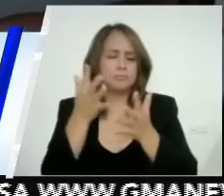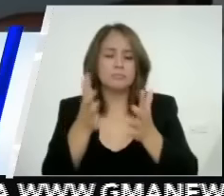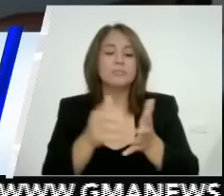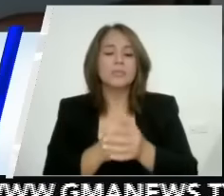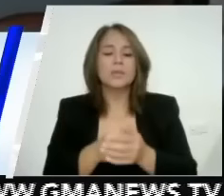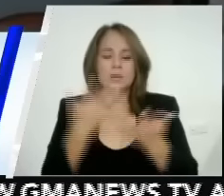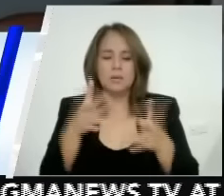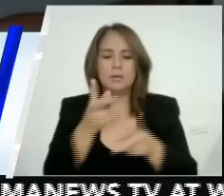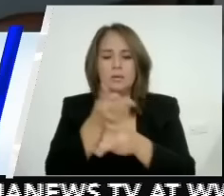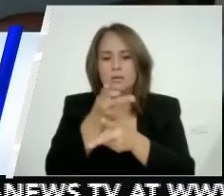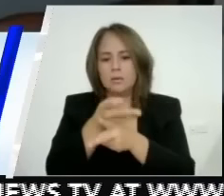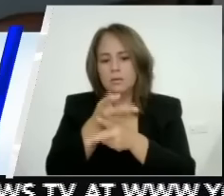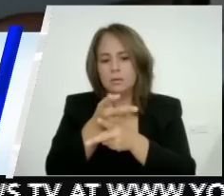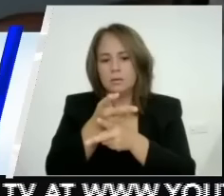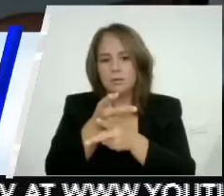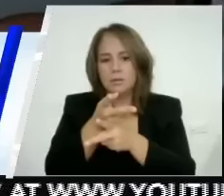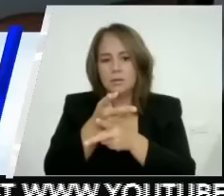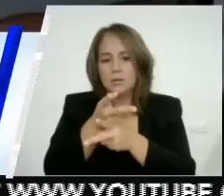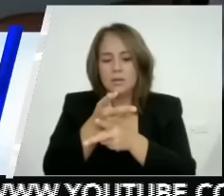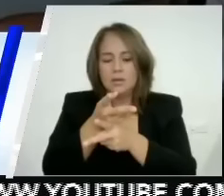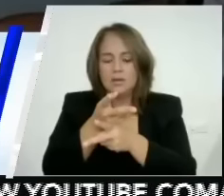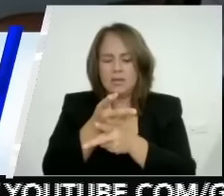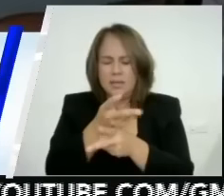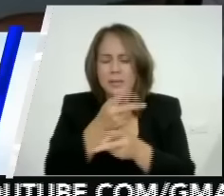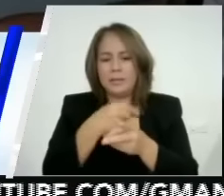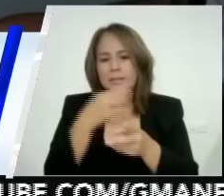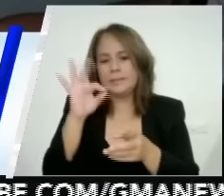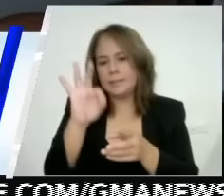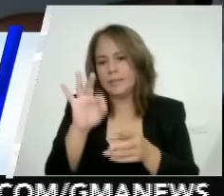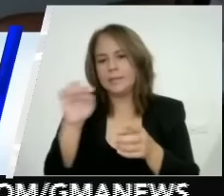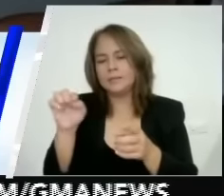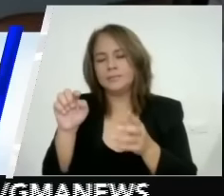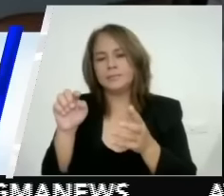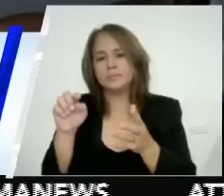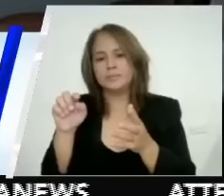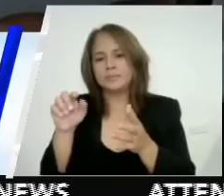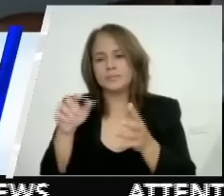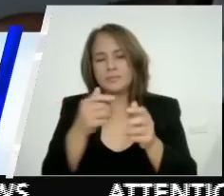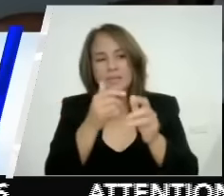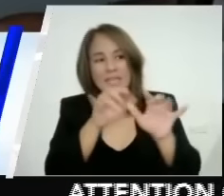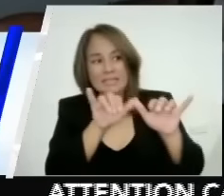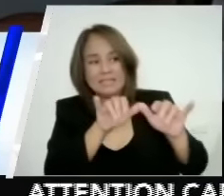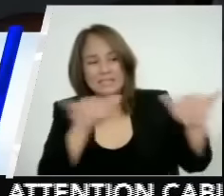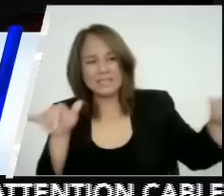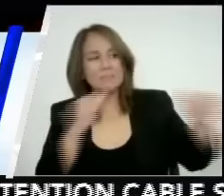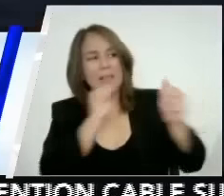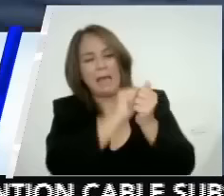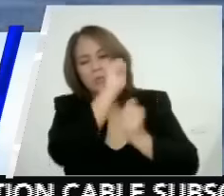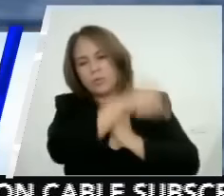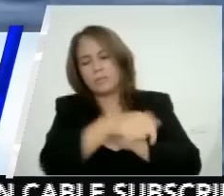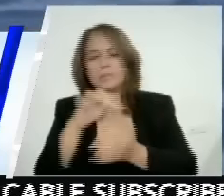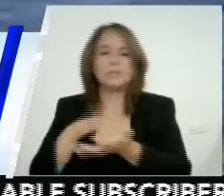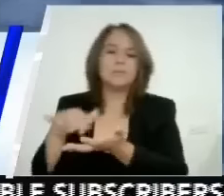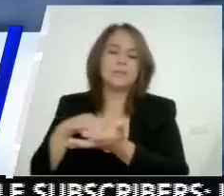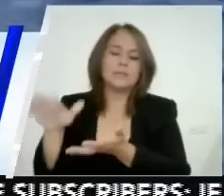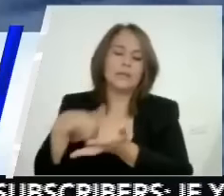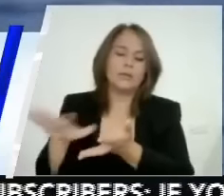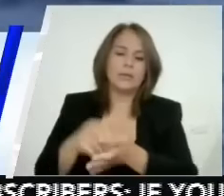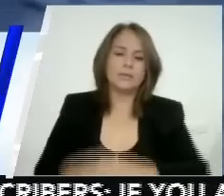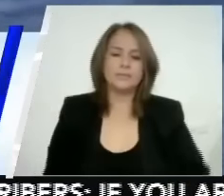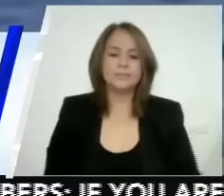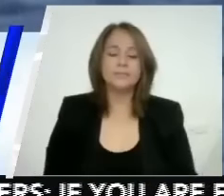sila around 6 to 9 nautical miles. Malayo naman yung kanilang presence sa exercise area natin. Nitong